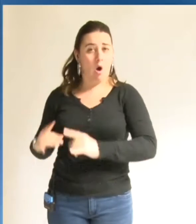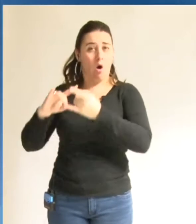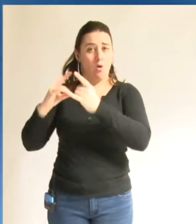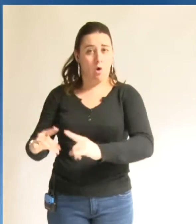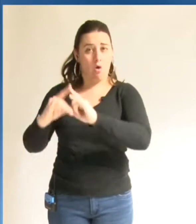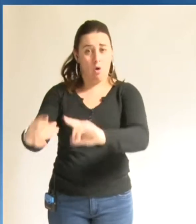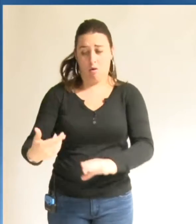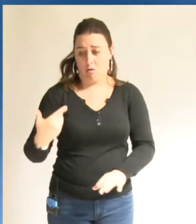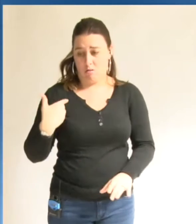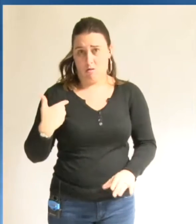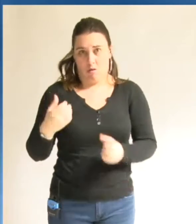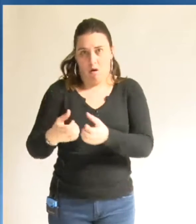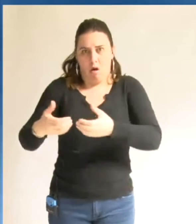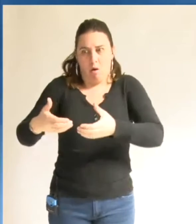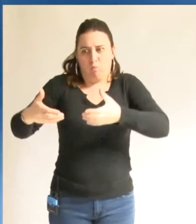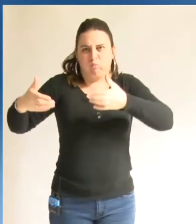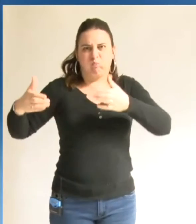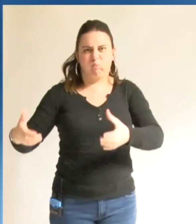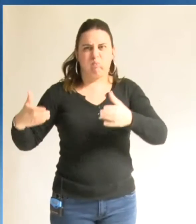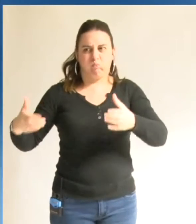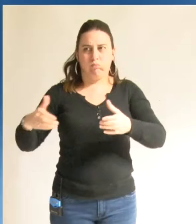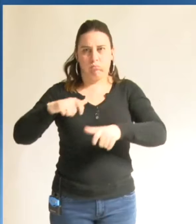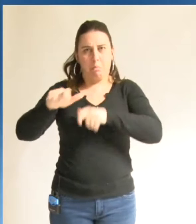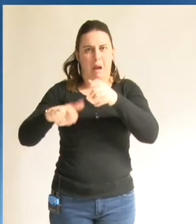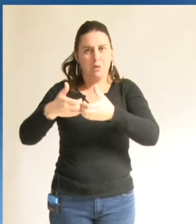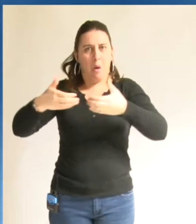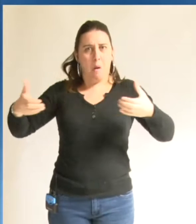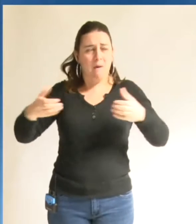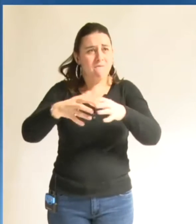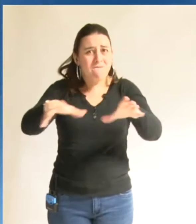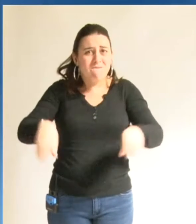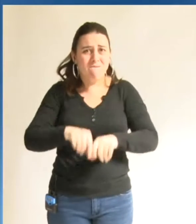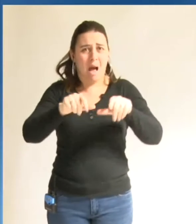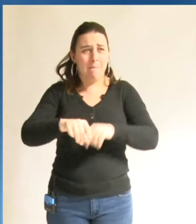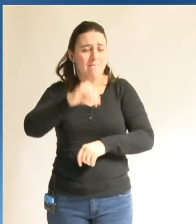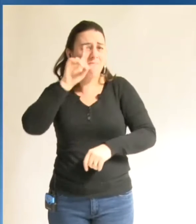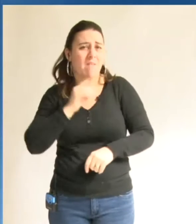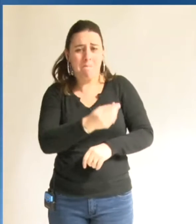camp étant très important en nombre de personnes et de familles.